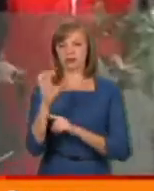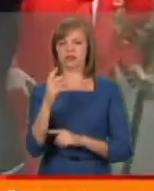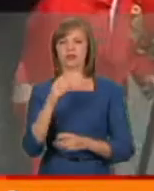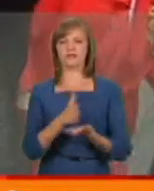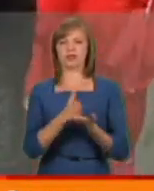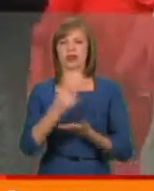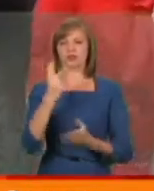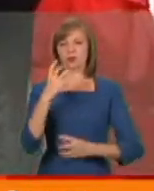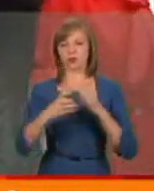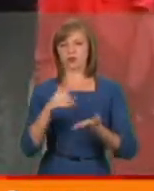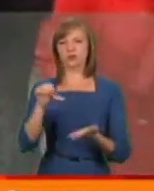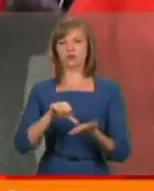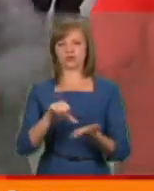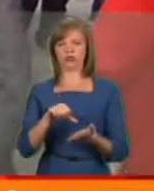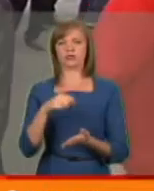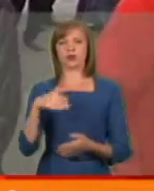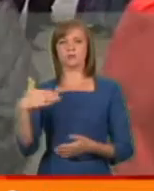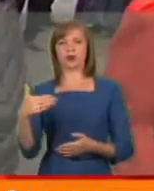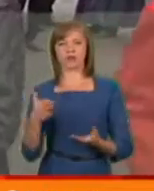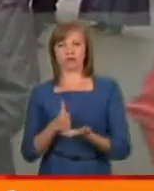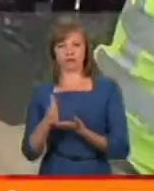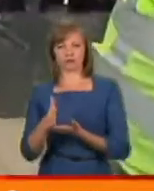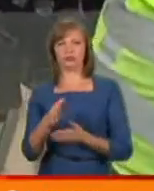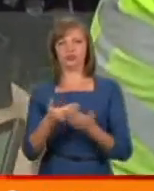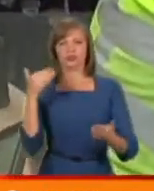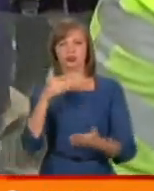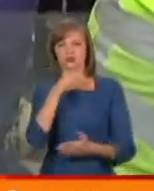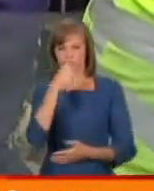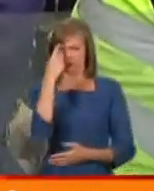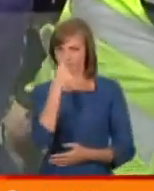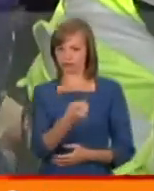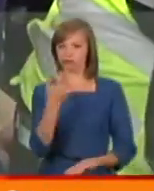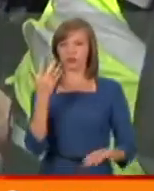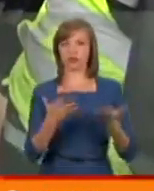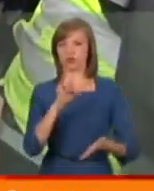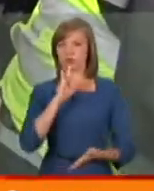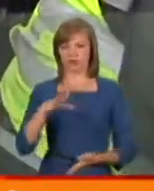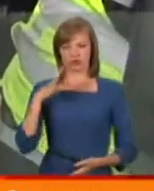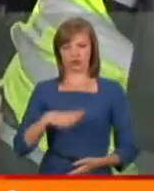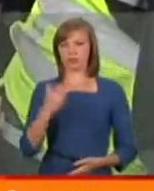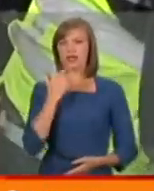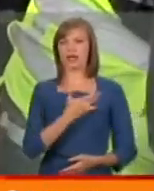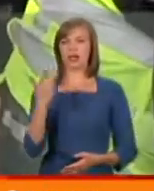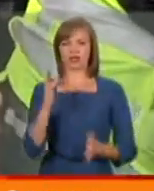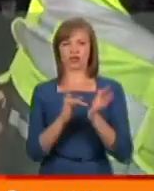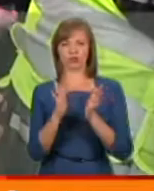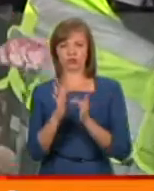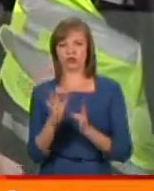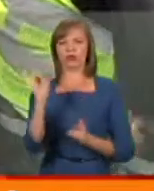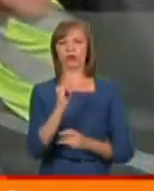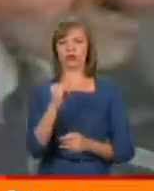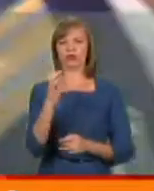світової. Її учасникам активісти правого спрямування завчасно пригрозили, що не терпітимуть радянської символіки